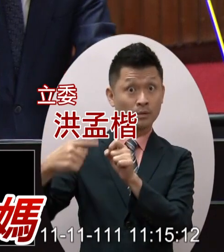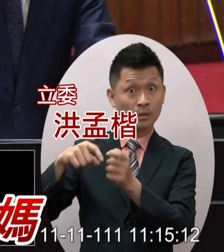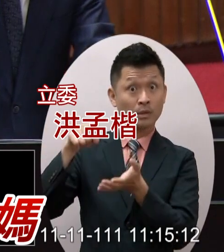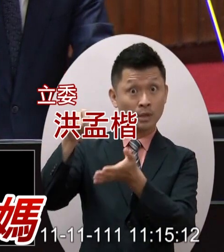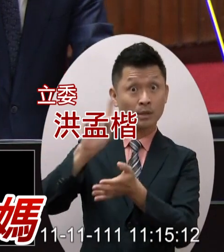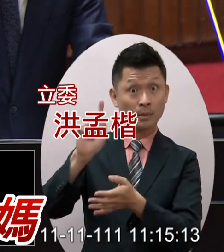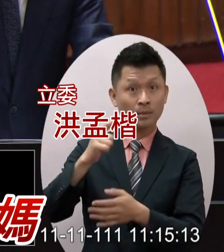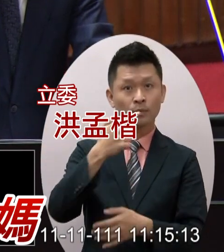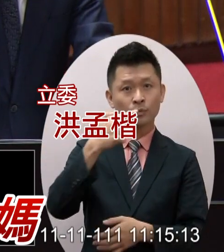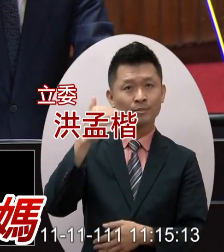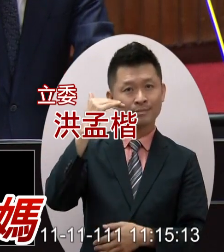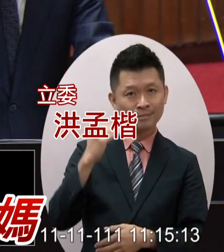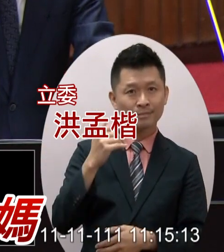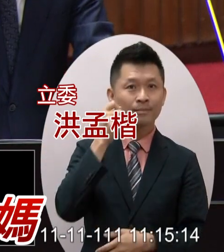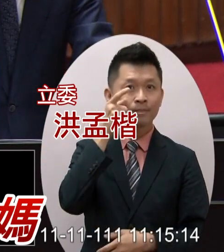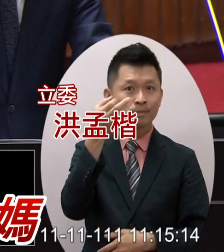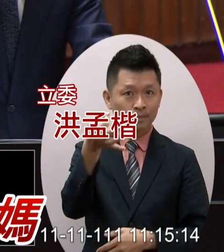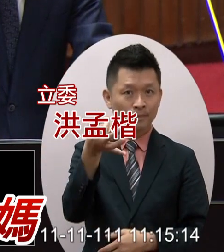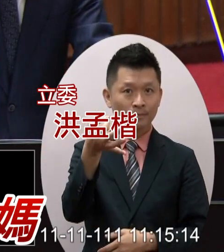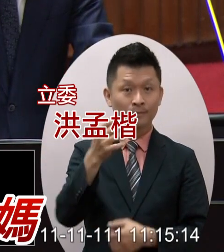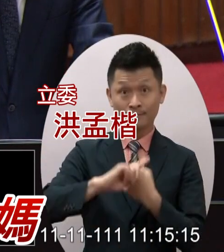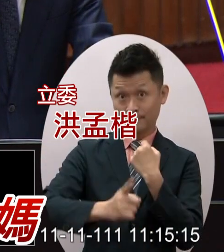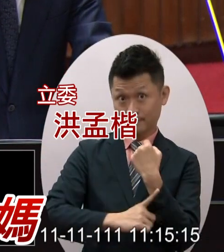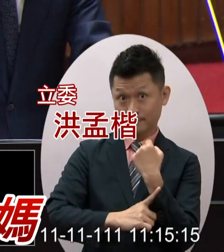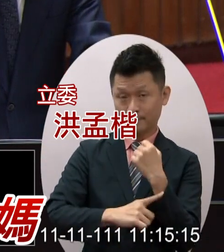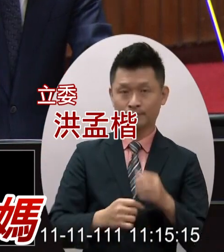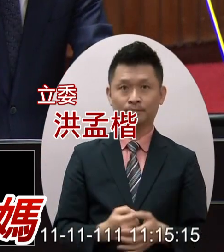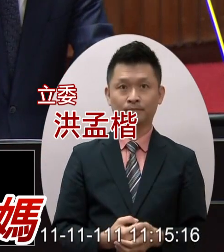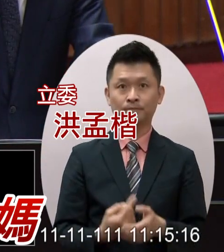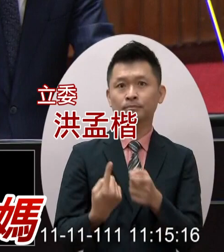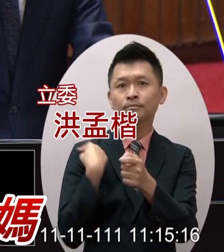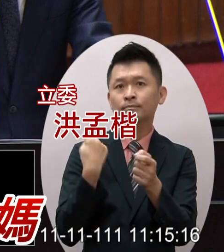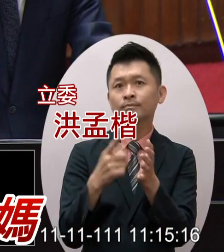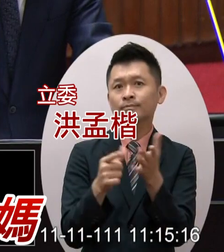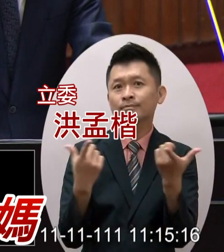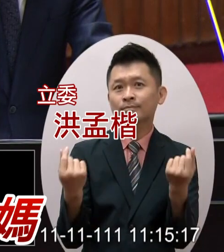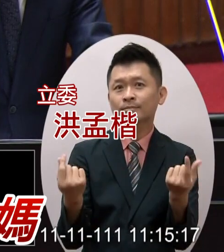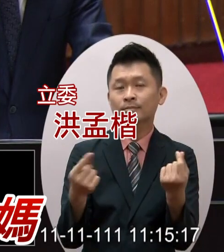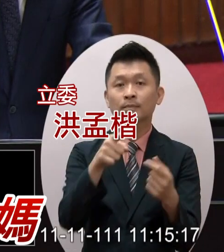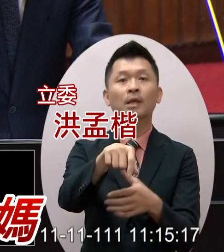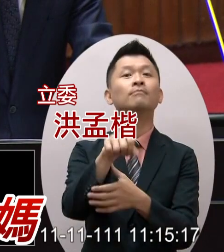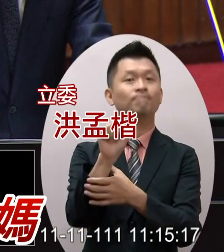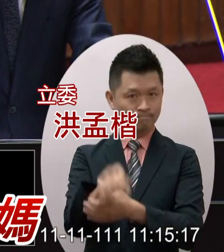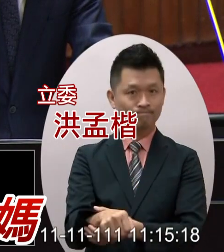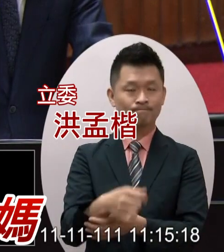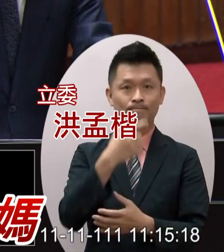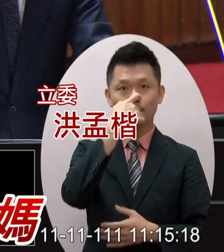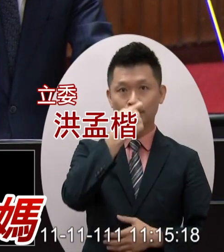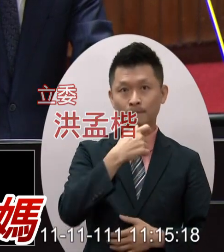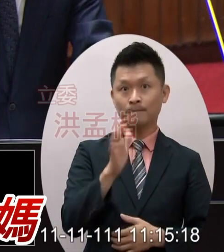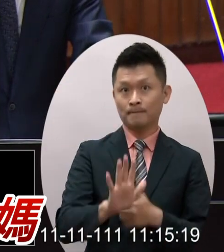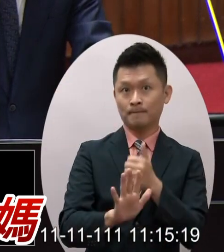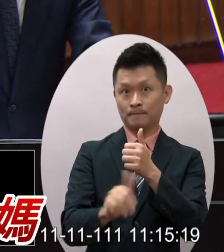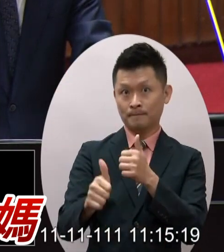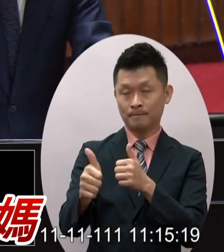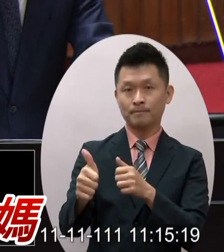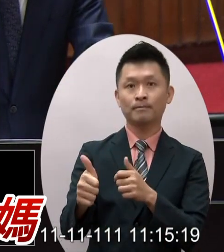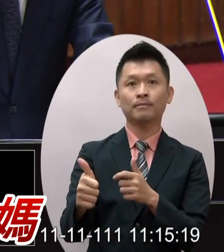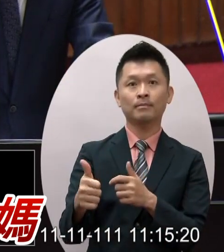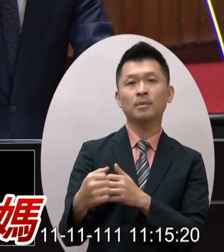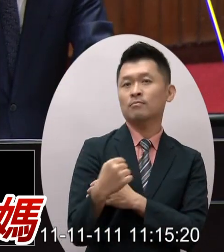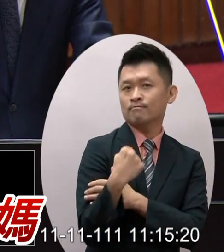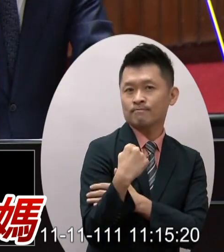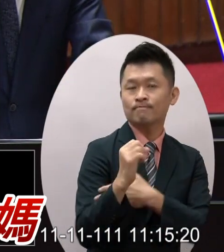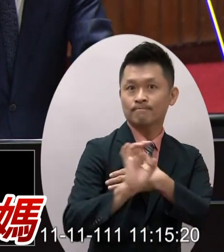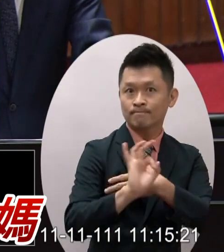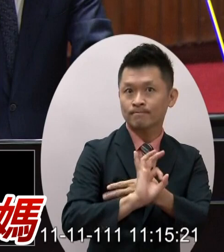的最低工资法。去年的这个时候，你承诺蒋万安委员说要来拼看